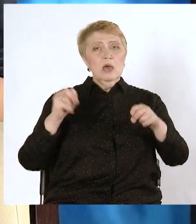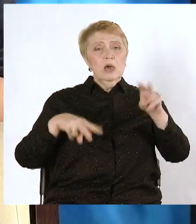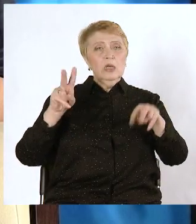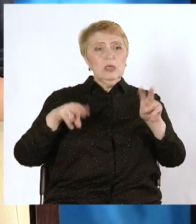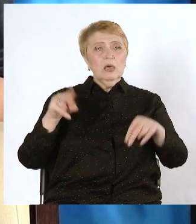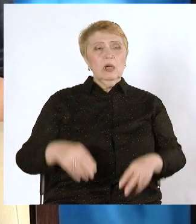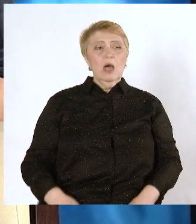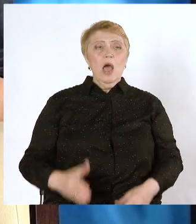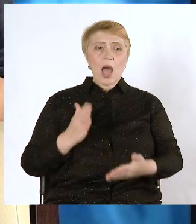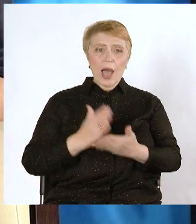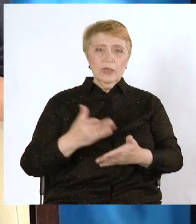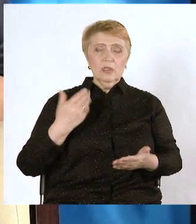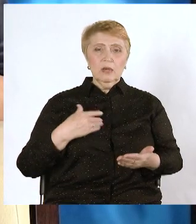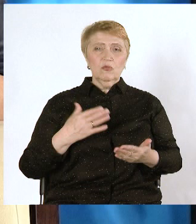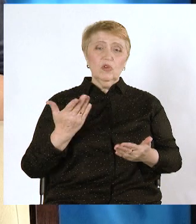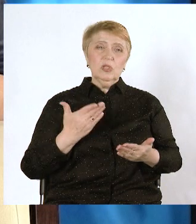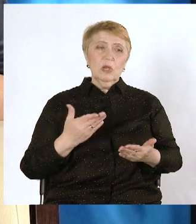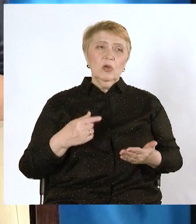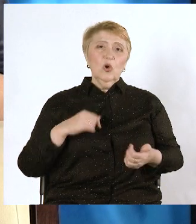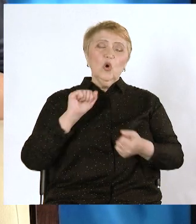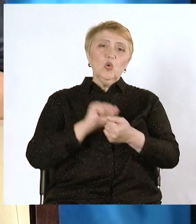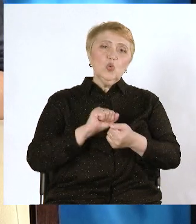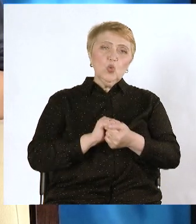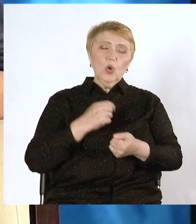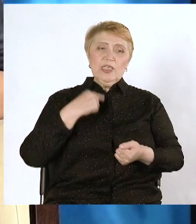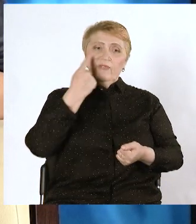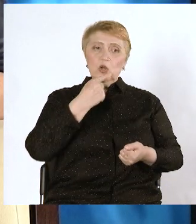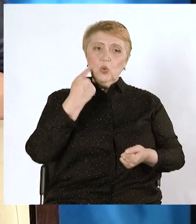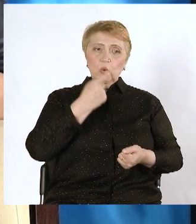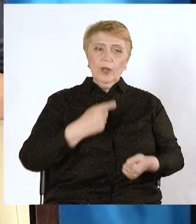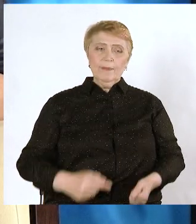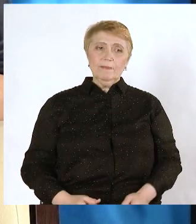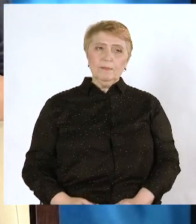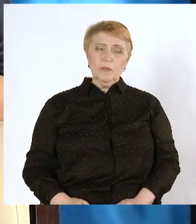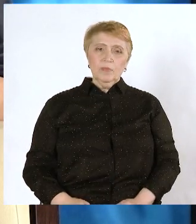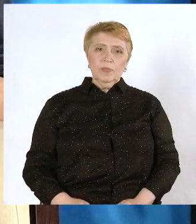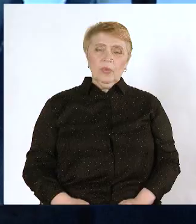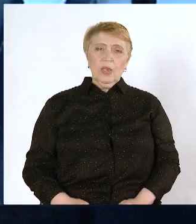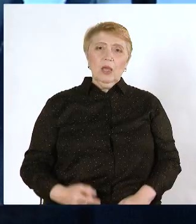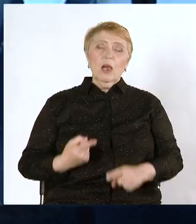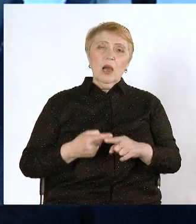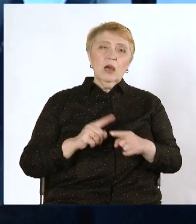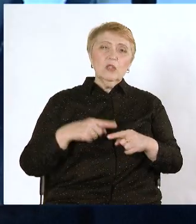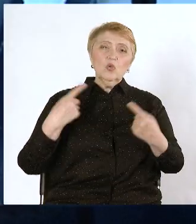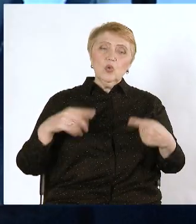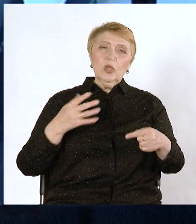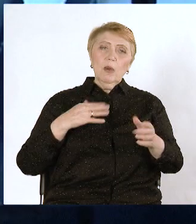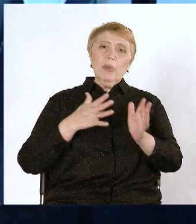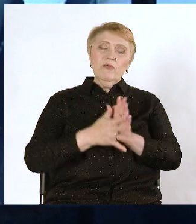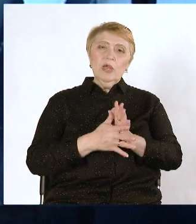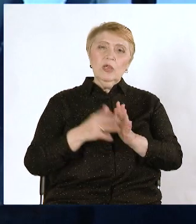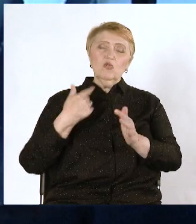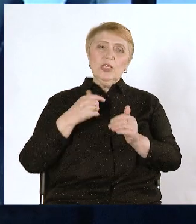елена юрьевна а есть какие-то признаки не знаю сухость во рту участок позывы в туалет что то такое то есть клинические проявления уже доу скрытые